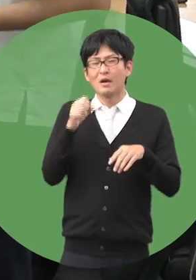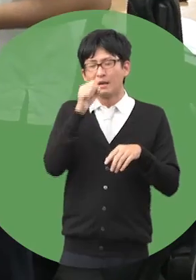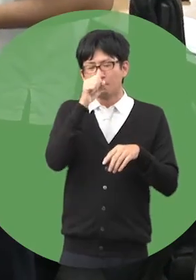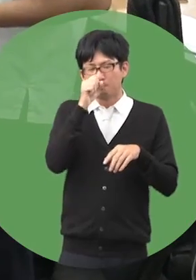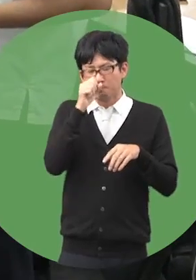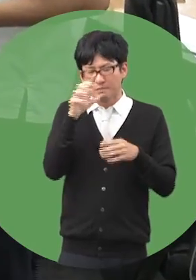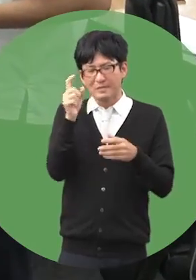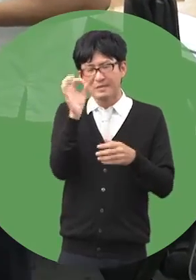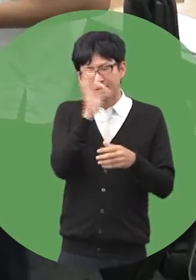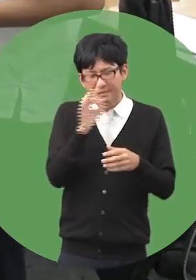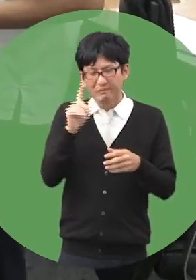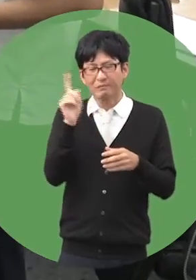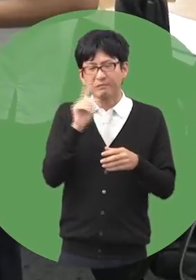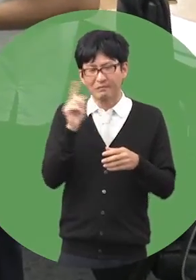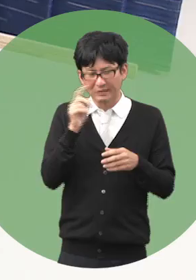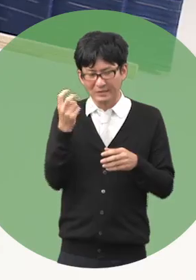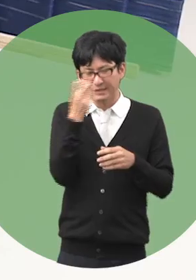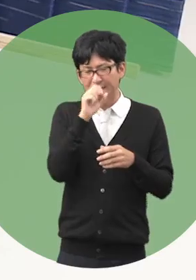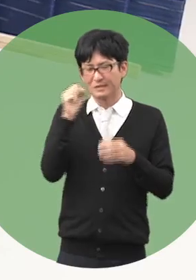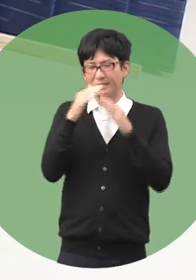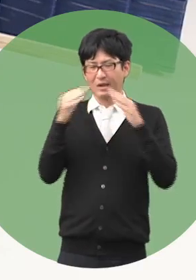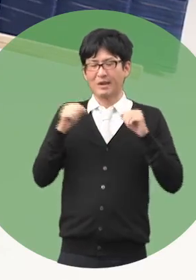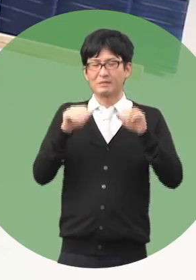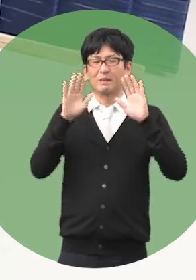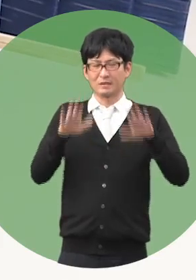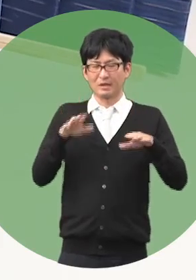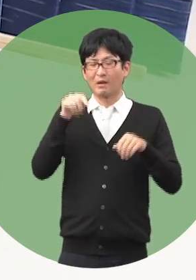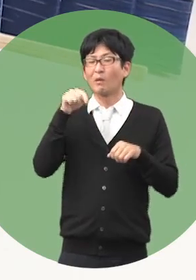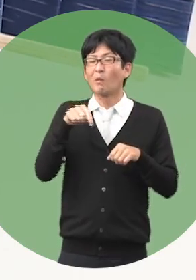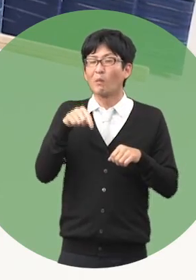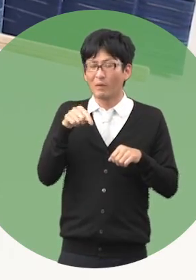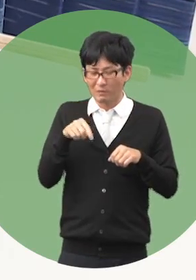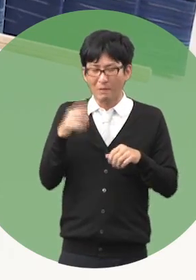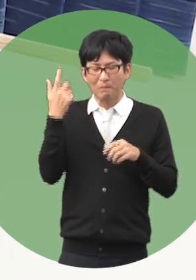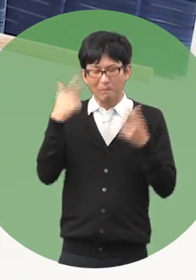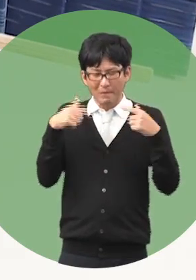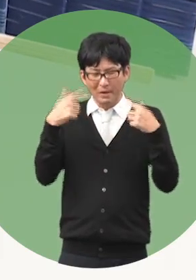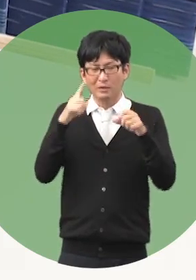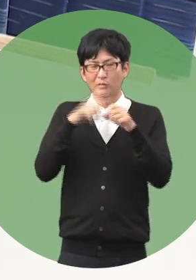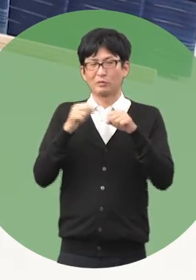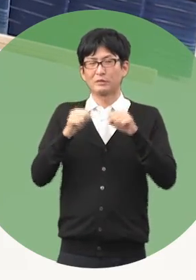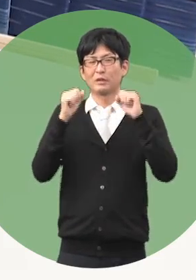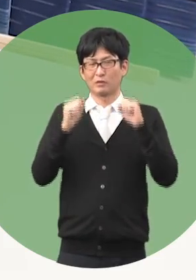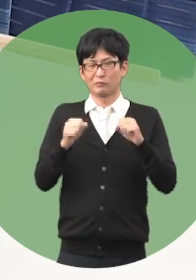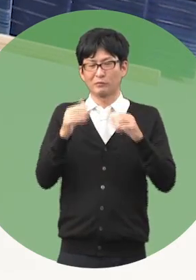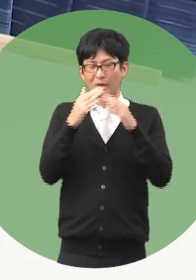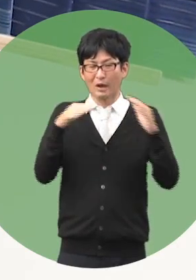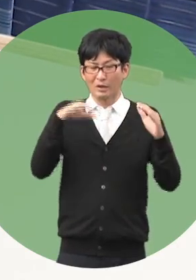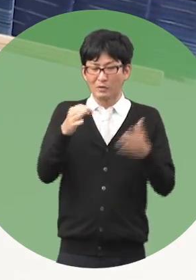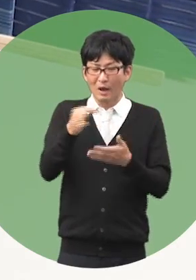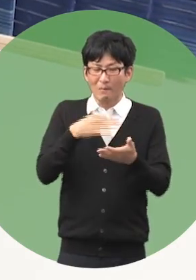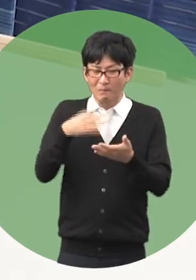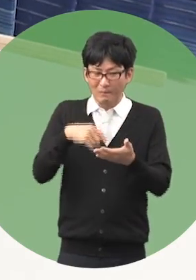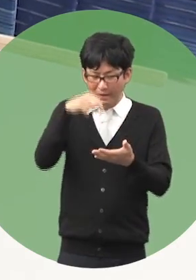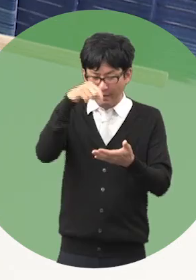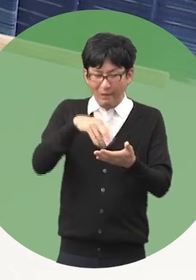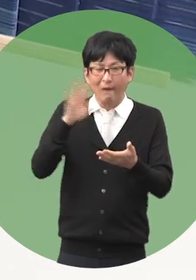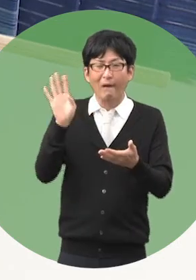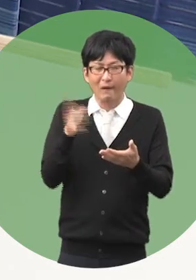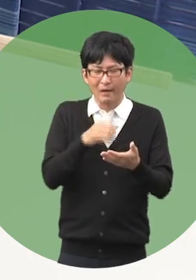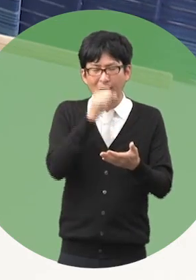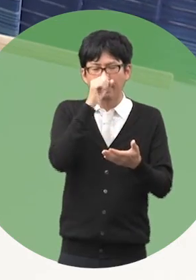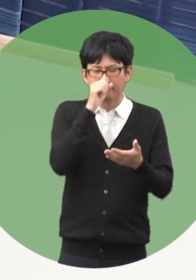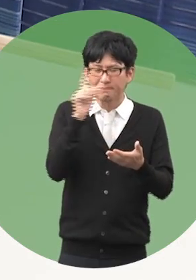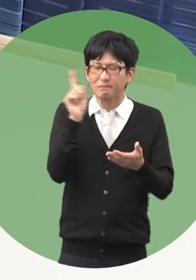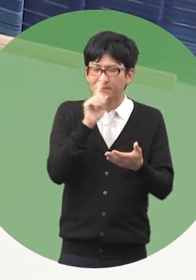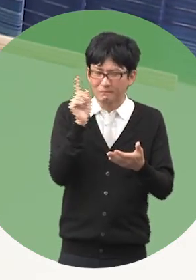審査会が行われました。これは毎年行われているもので、会場で販売される特産品の中から